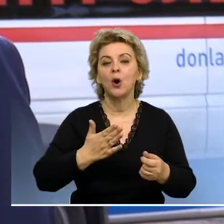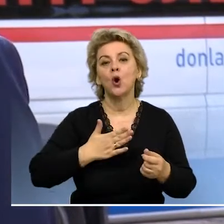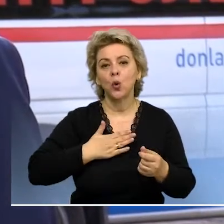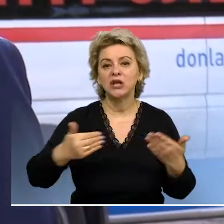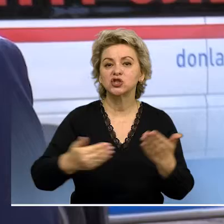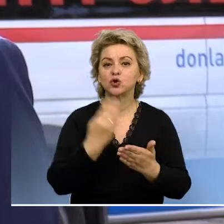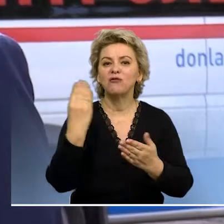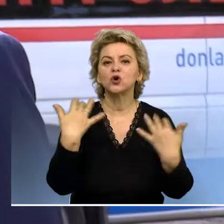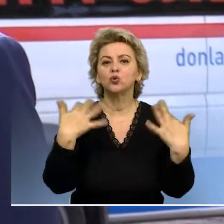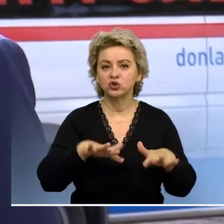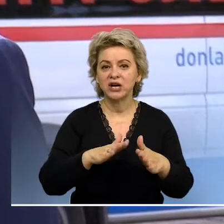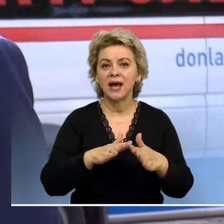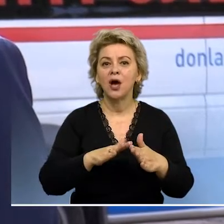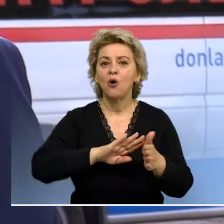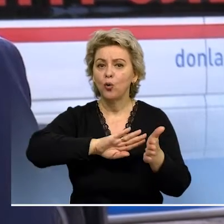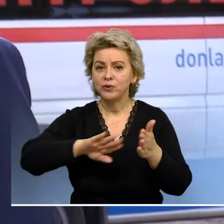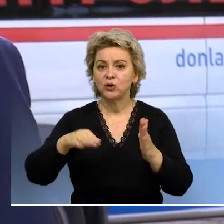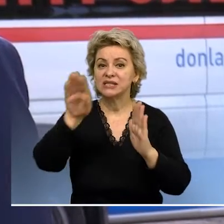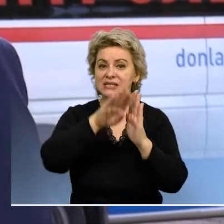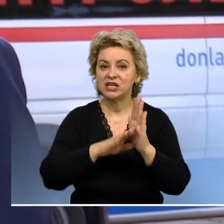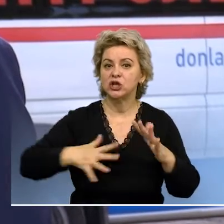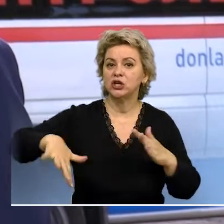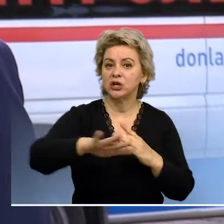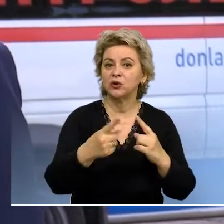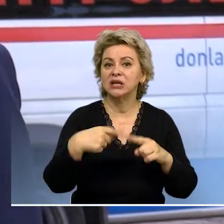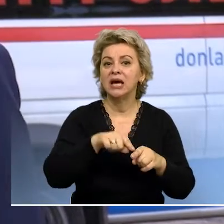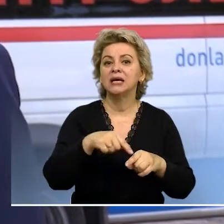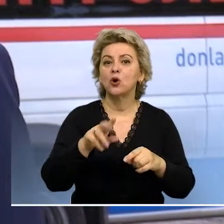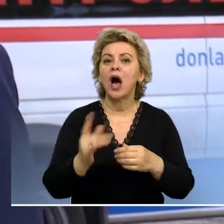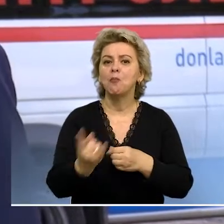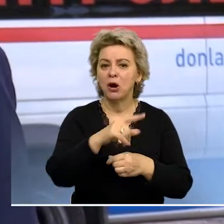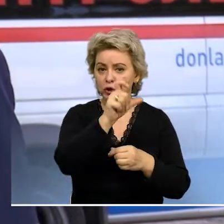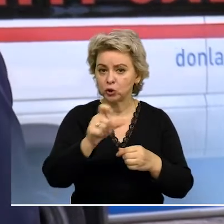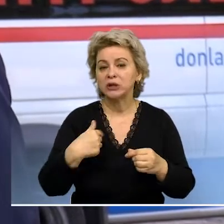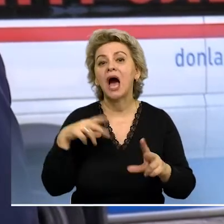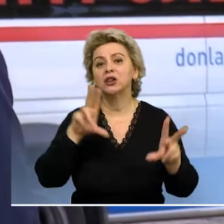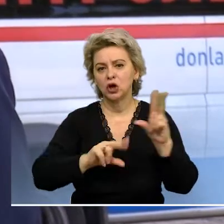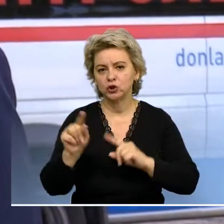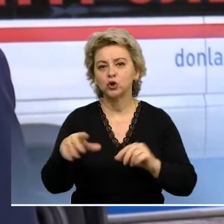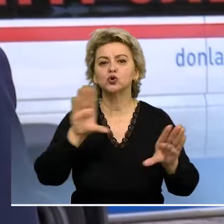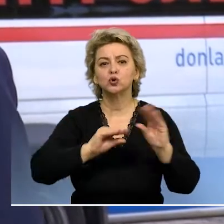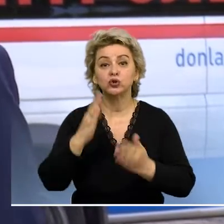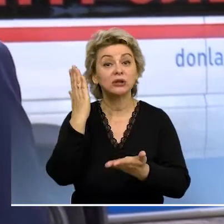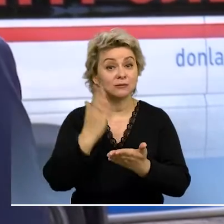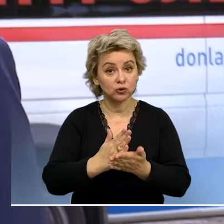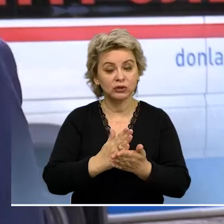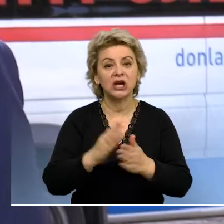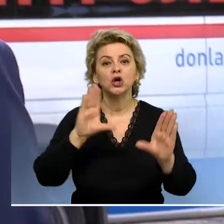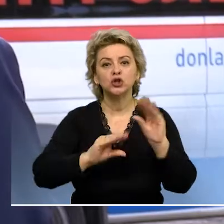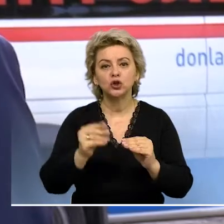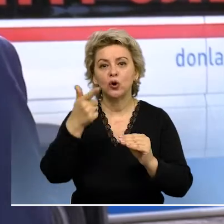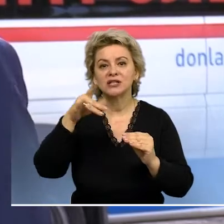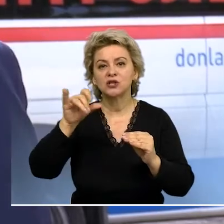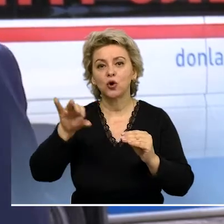там в следующем году у нас Новошахтинск уже выйдет из категории территорий, где есть обманутые дольщики. Я надеюсь, что с